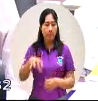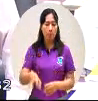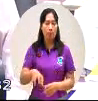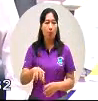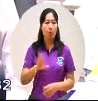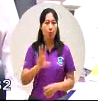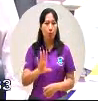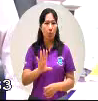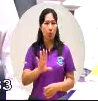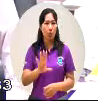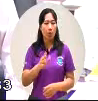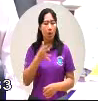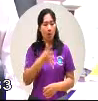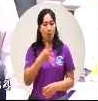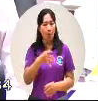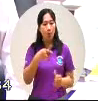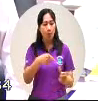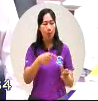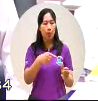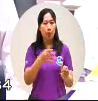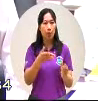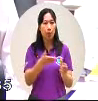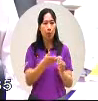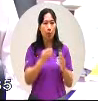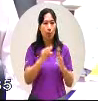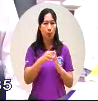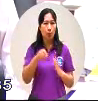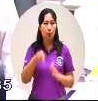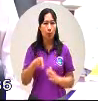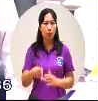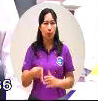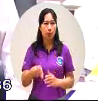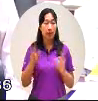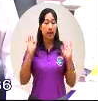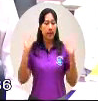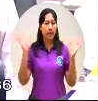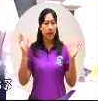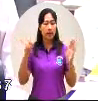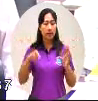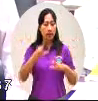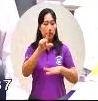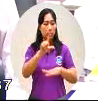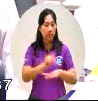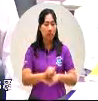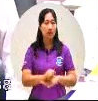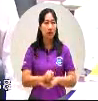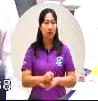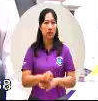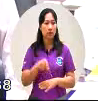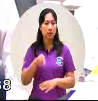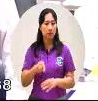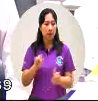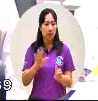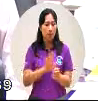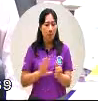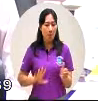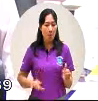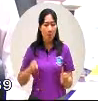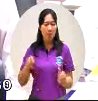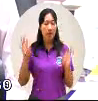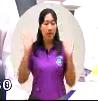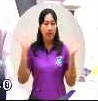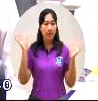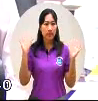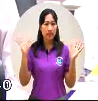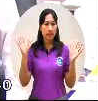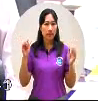教育局这个区块，因为这些儿童都在这边上课，会不会影响到儿童，尤